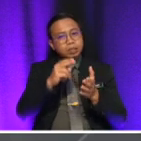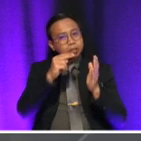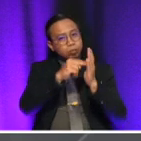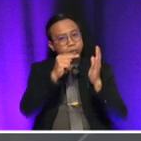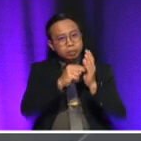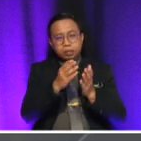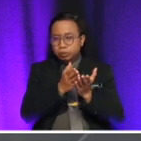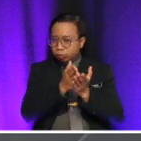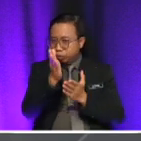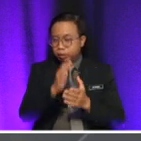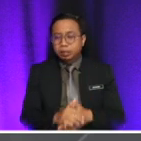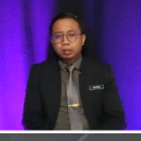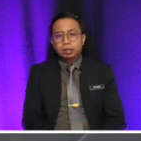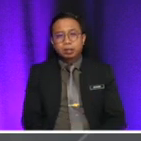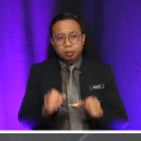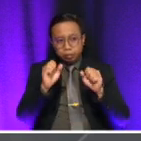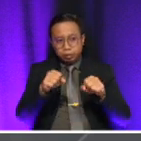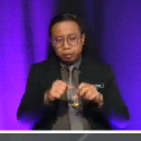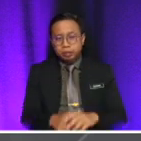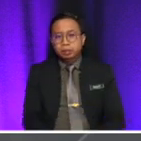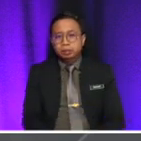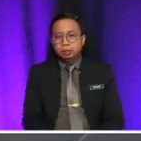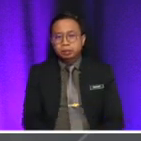seterusnya Ivan Ivan